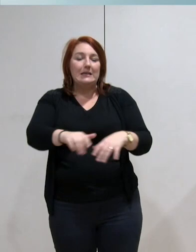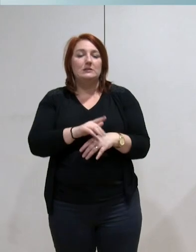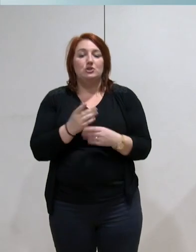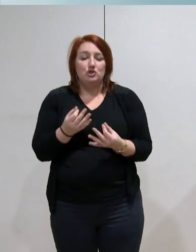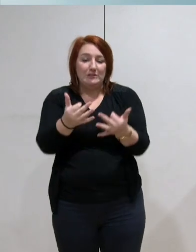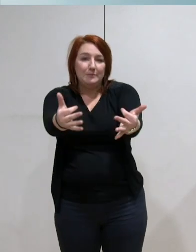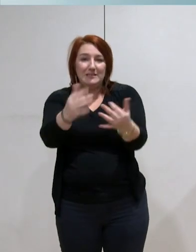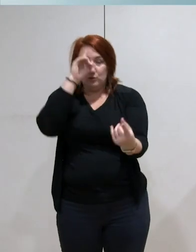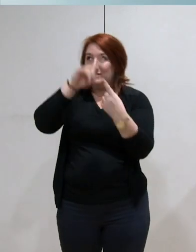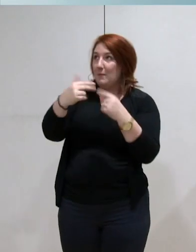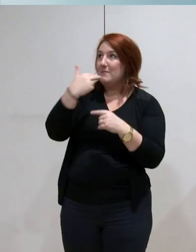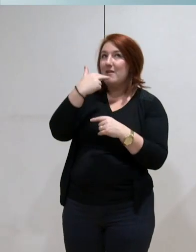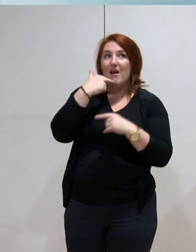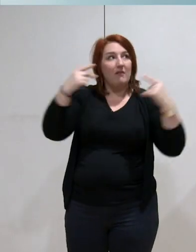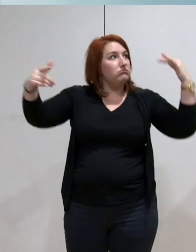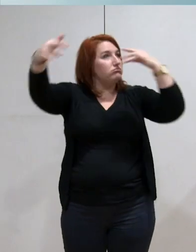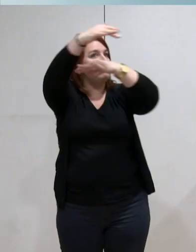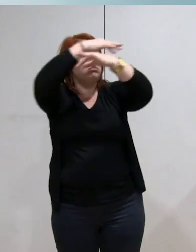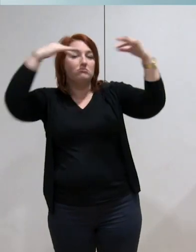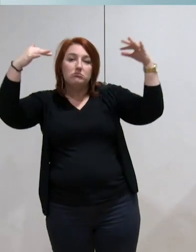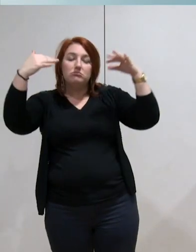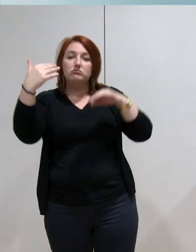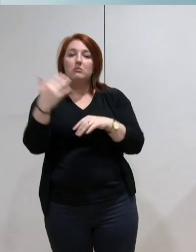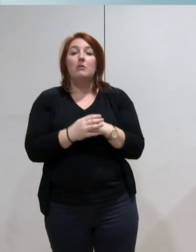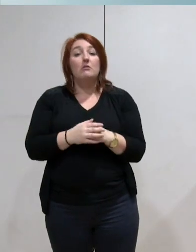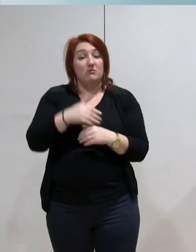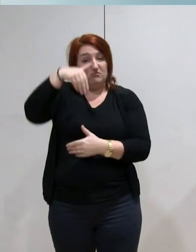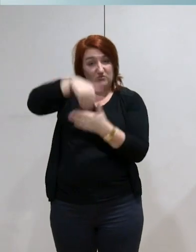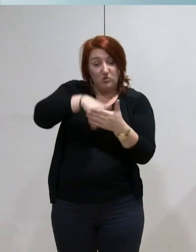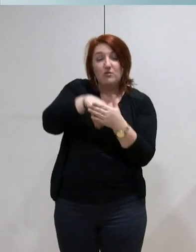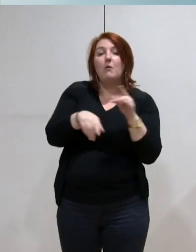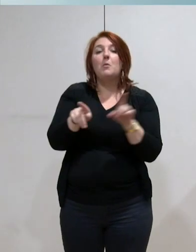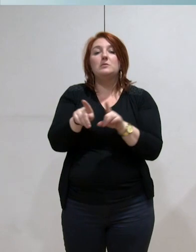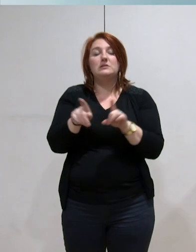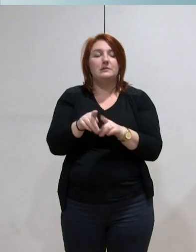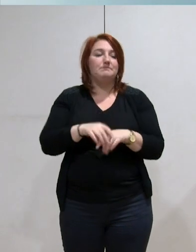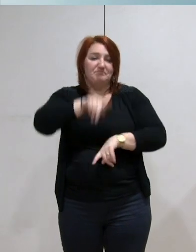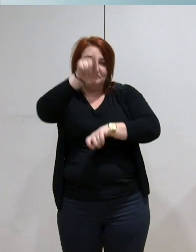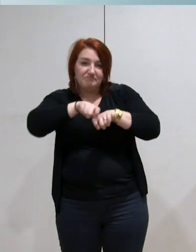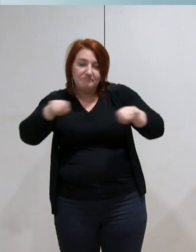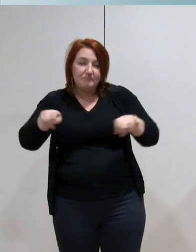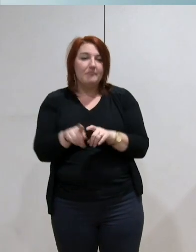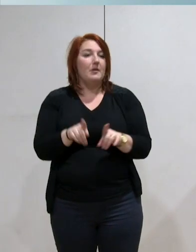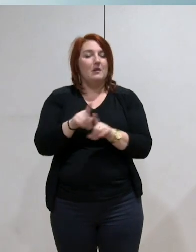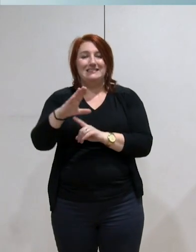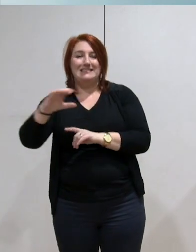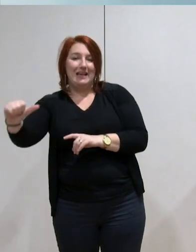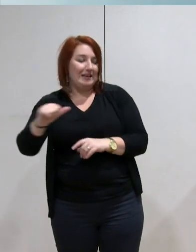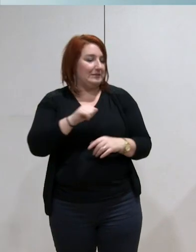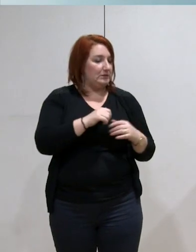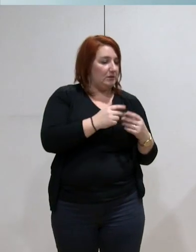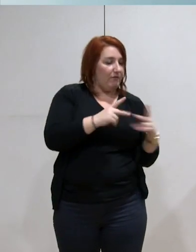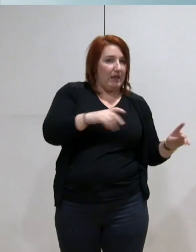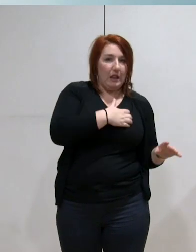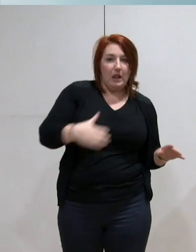qualité de l'aair tant extérieure qu'intérieure seront mené et une démarche interne au sein de la ville et du CCS pour montrer l'exemple sera